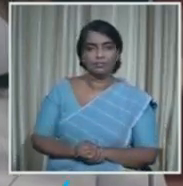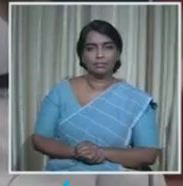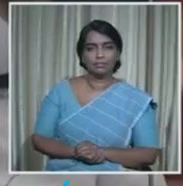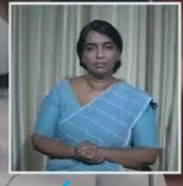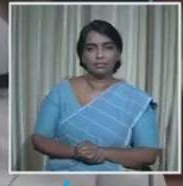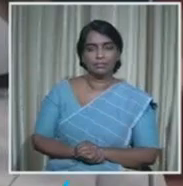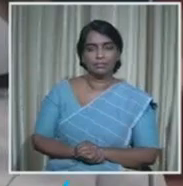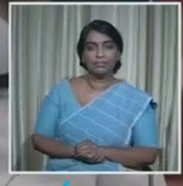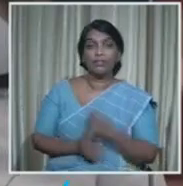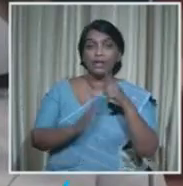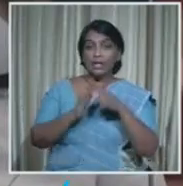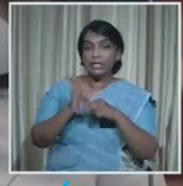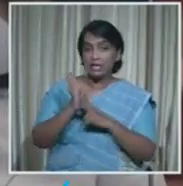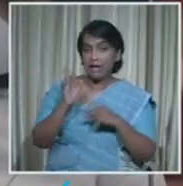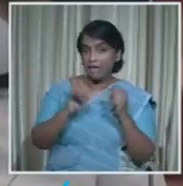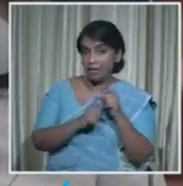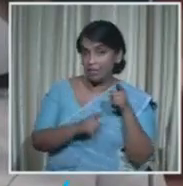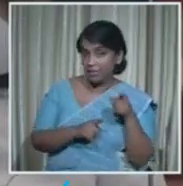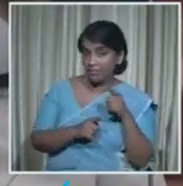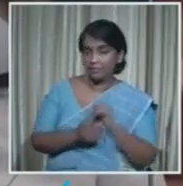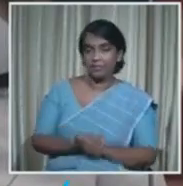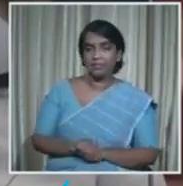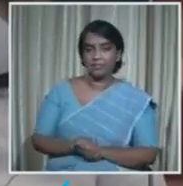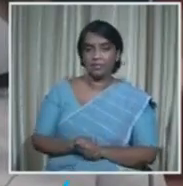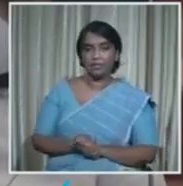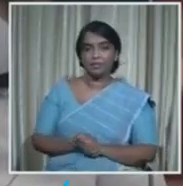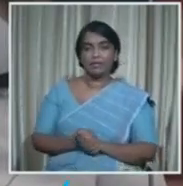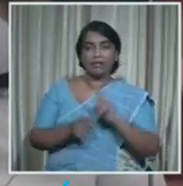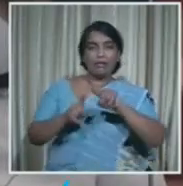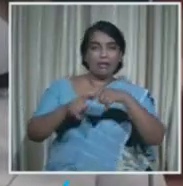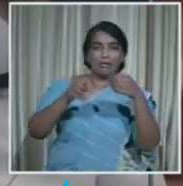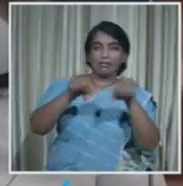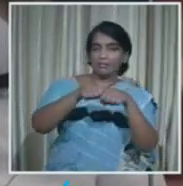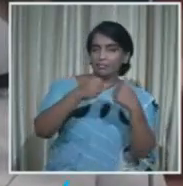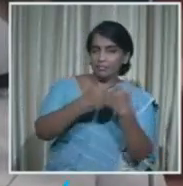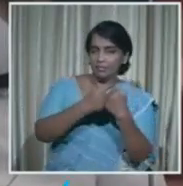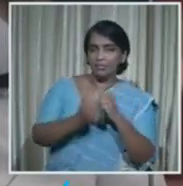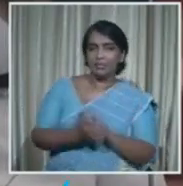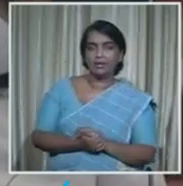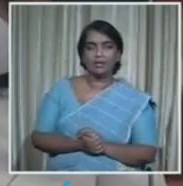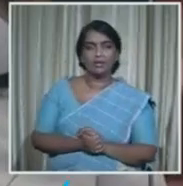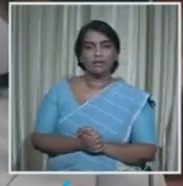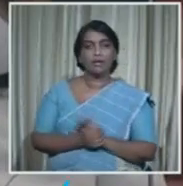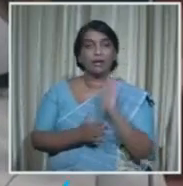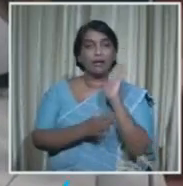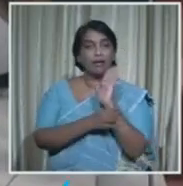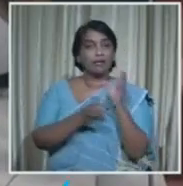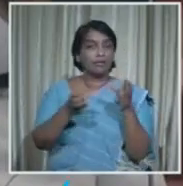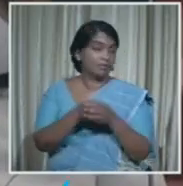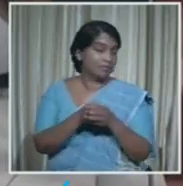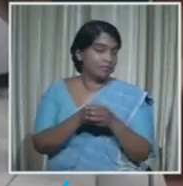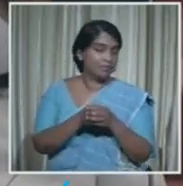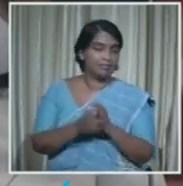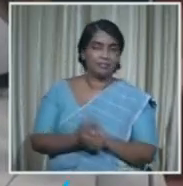ජාතික ජනබල වේගය පෙරටු ගාමි ශ්‍රී ලංකා නිදහස් පක්ෂය